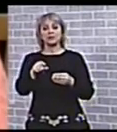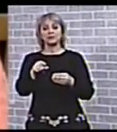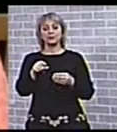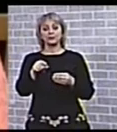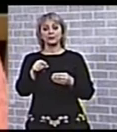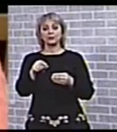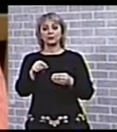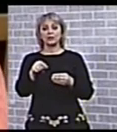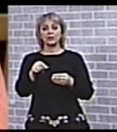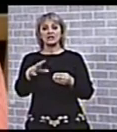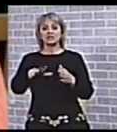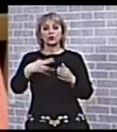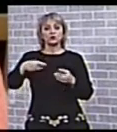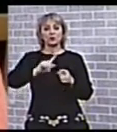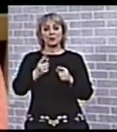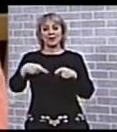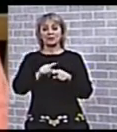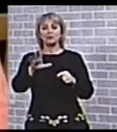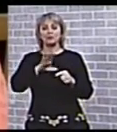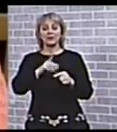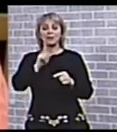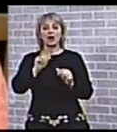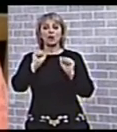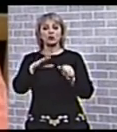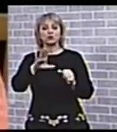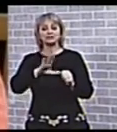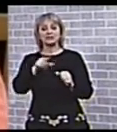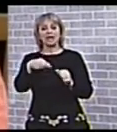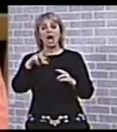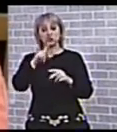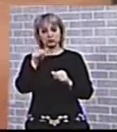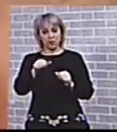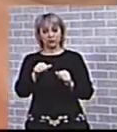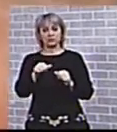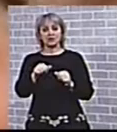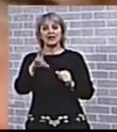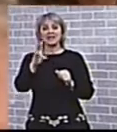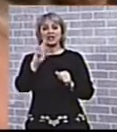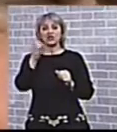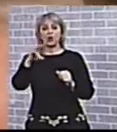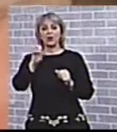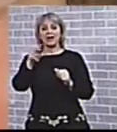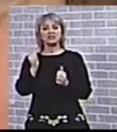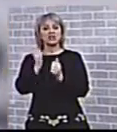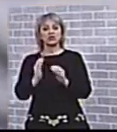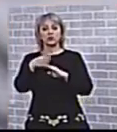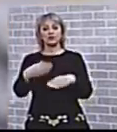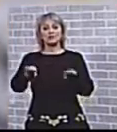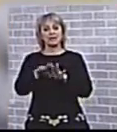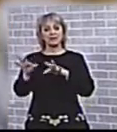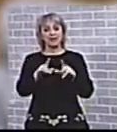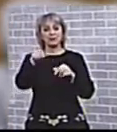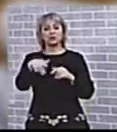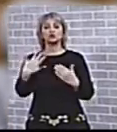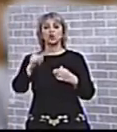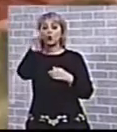взрослым, мне кажется. Ну, пока нет, может быть, конечно, я ошибаюсь. Наталья Николаенко – частый гость подобных мероприятий.